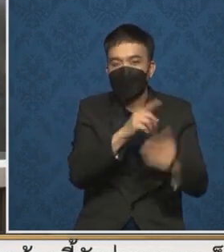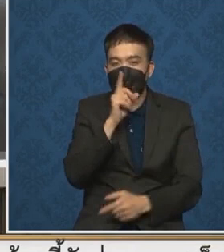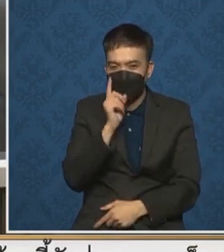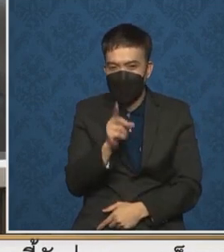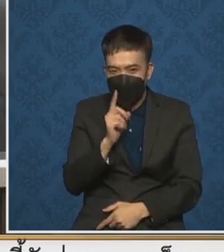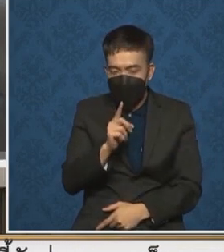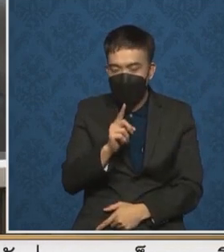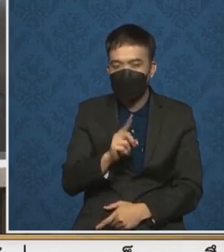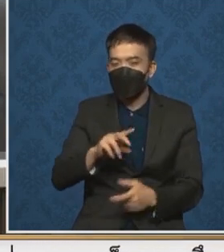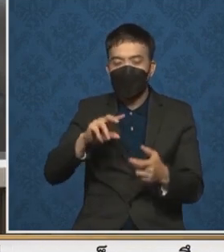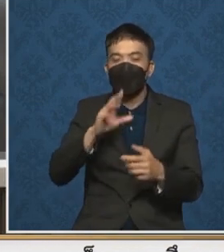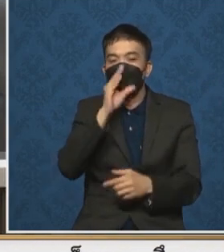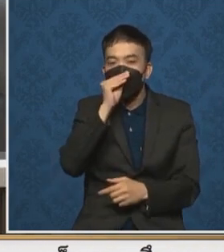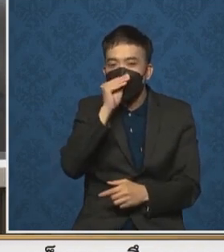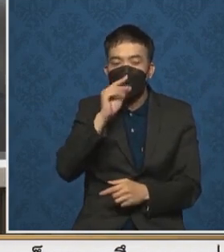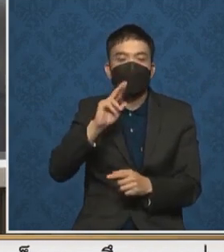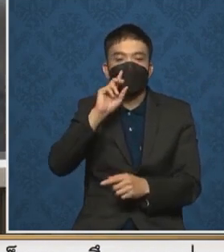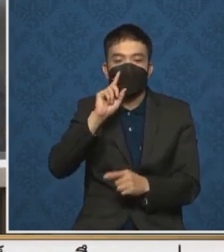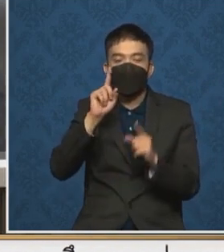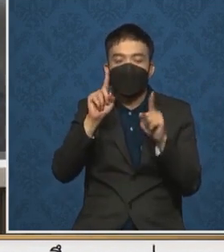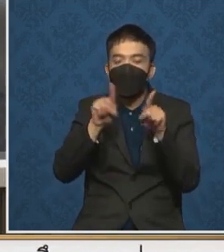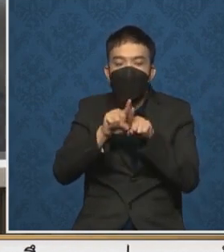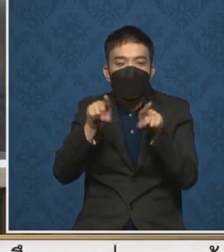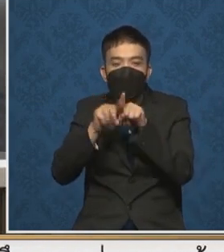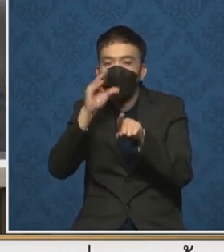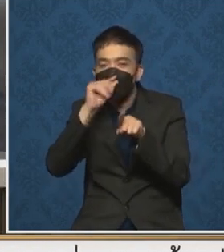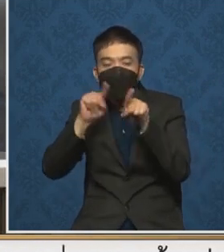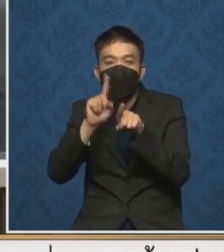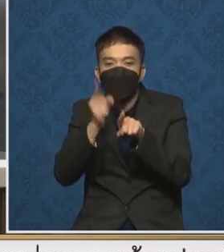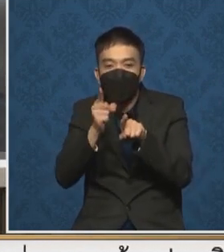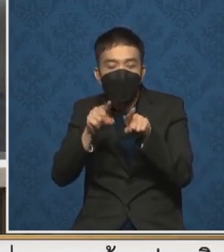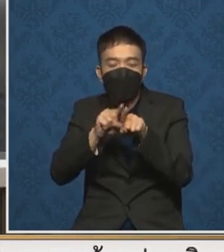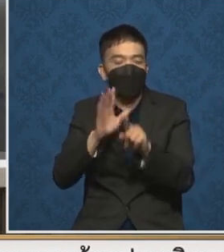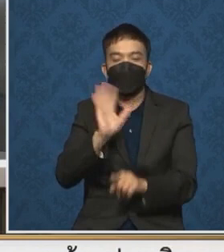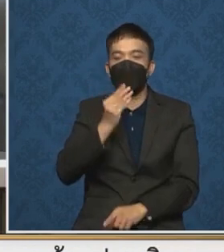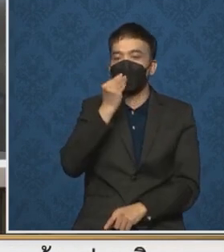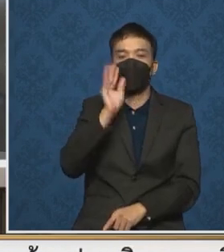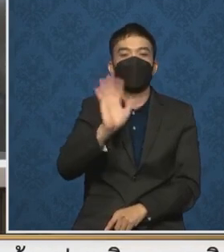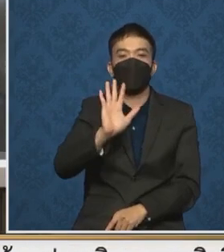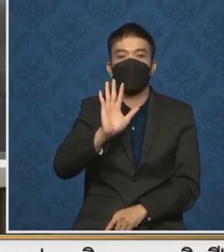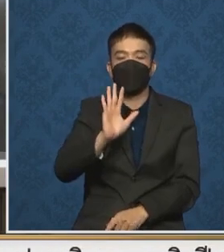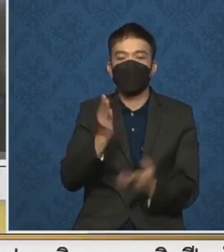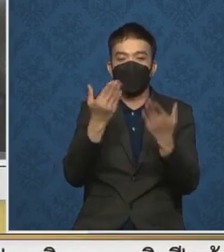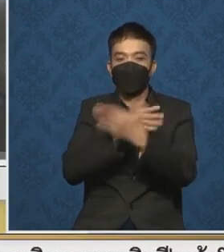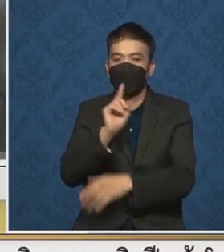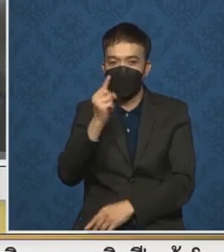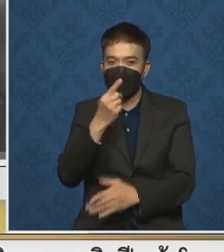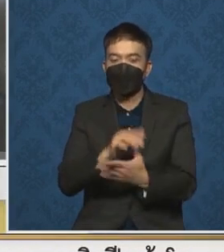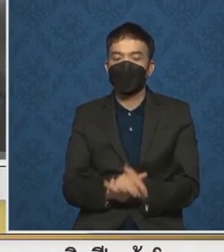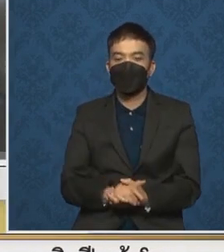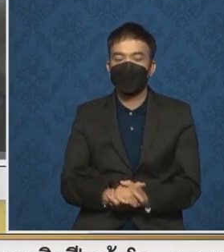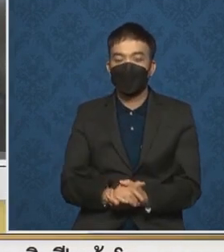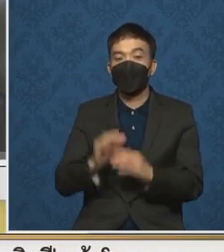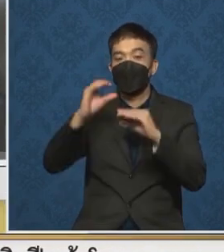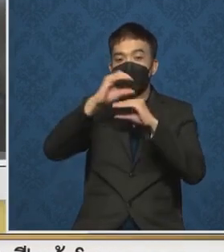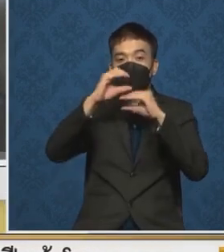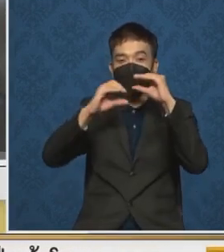เป็ที่ซ้ำๆกันเนี่ผมจะไม่พูดถึงนะ โงการอุศากรรม